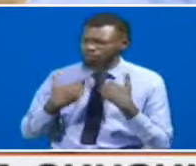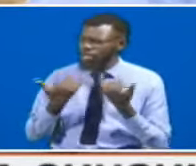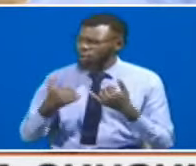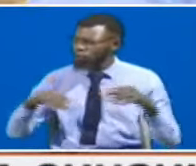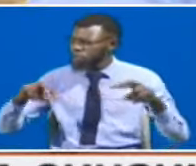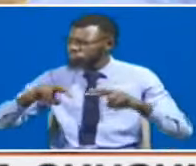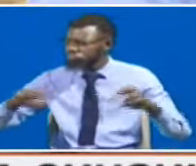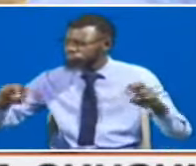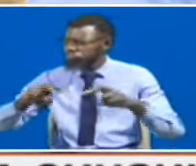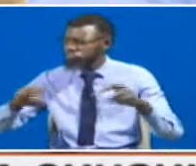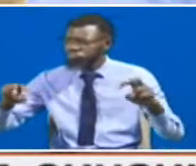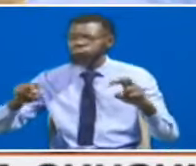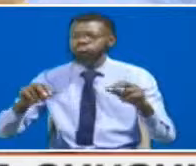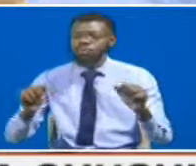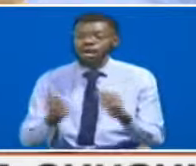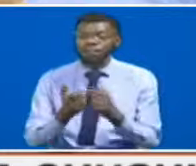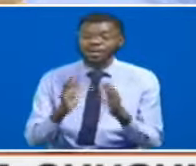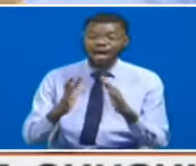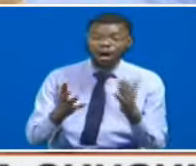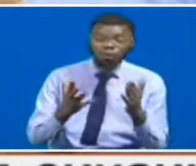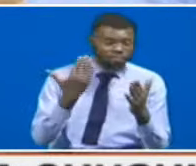is a batch that was produced between